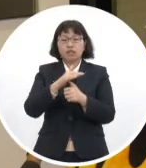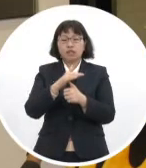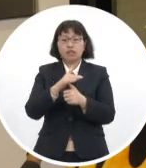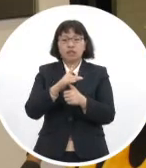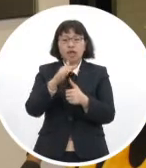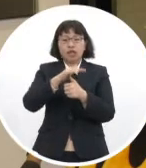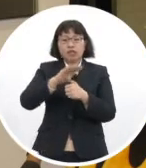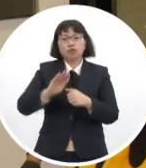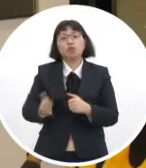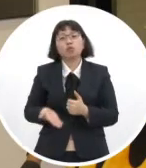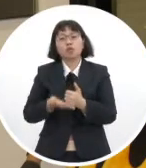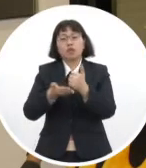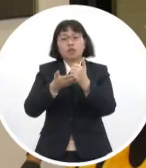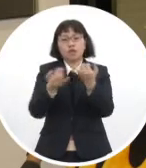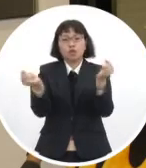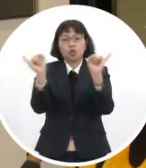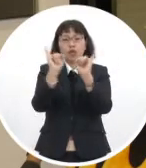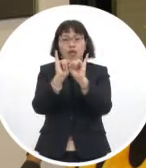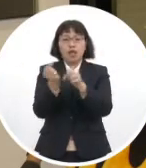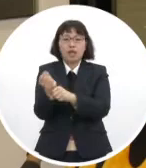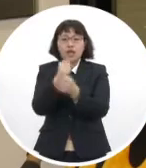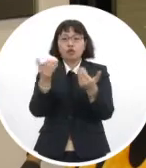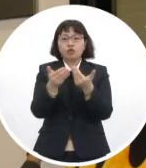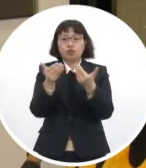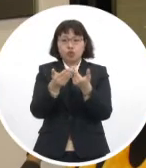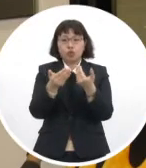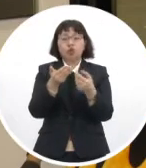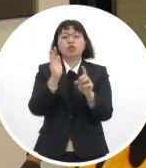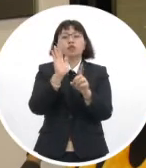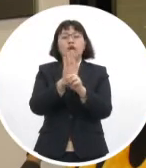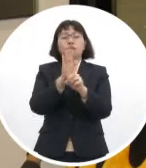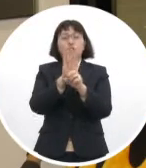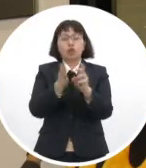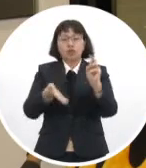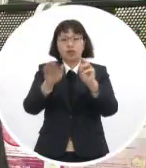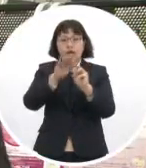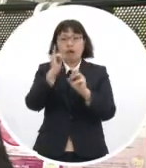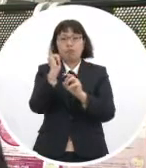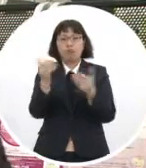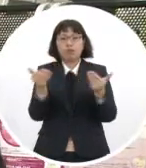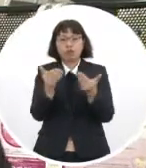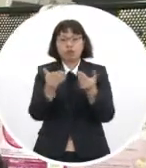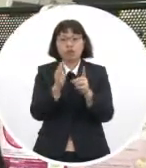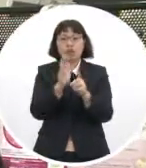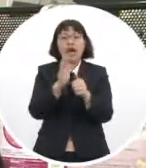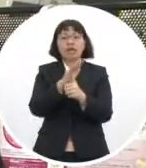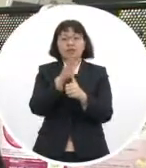育て女性再就職サポートセンターママジョブ愛知を開設しました。